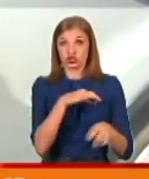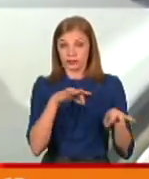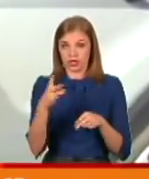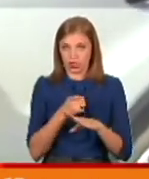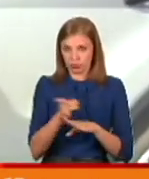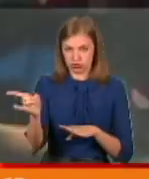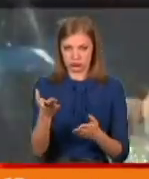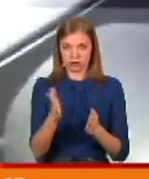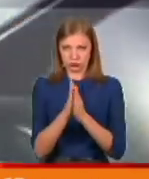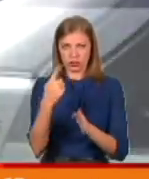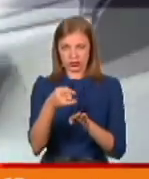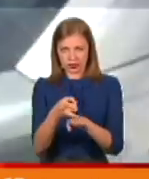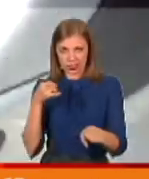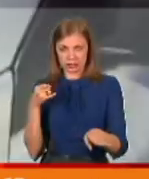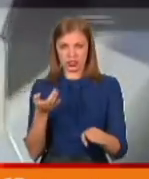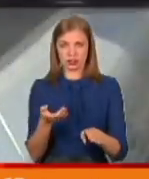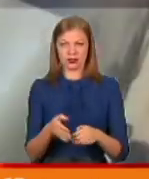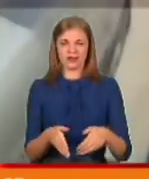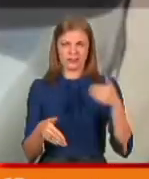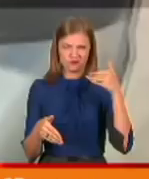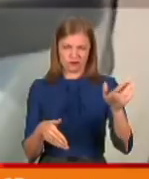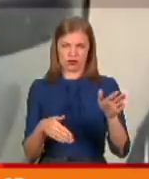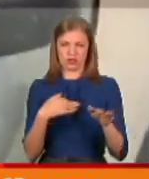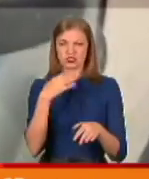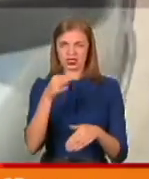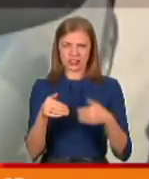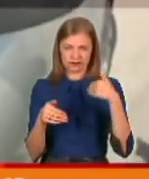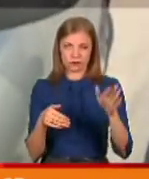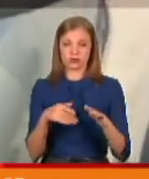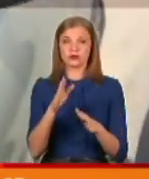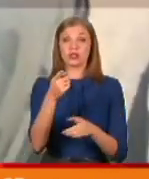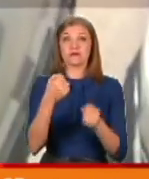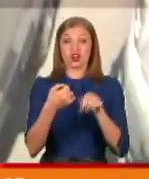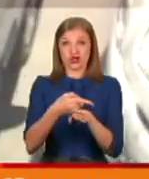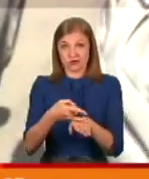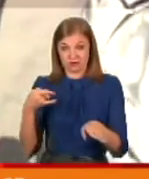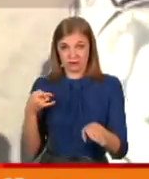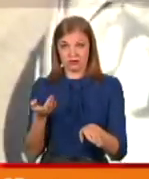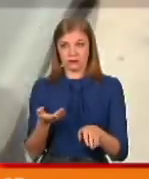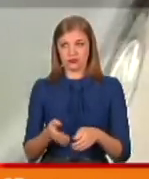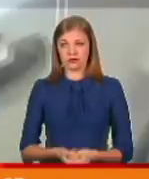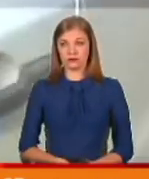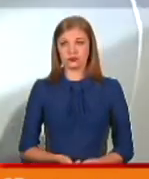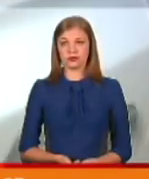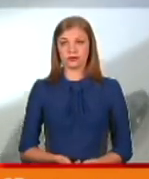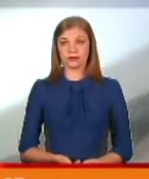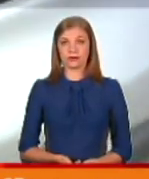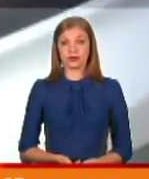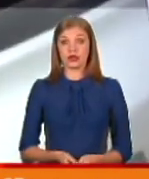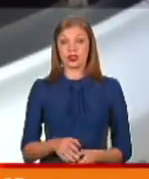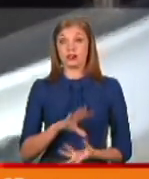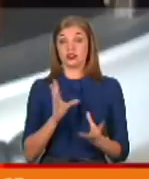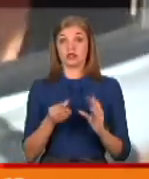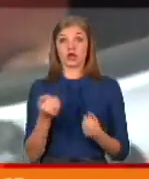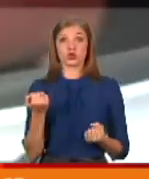дайте назад, будь ласка. Та назад. Вона сюди, козьол без рук. Відійшли назад. Мида.